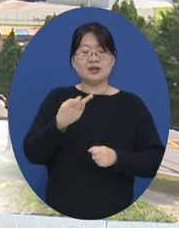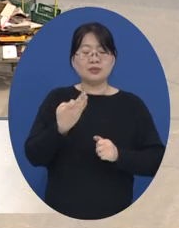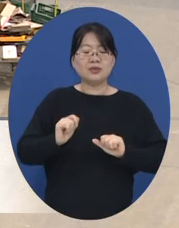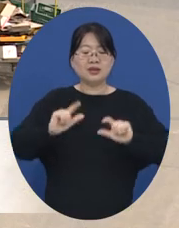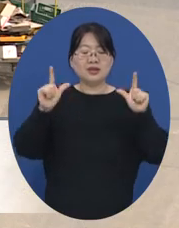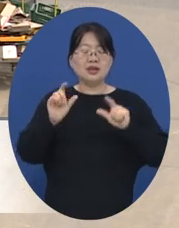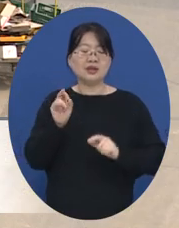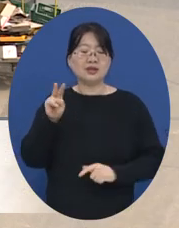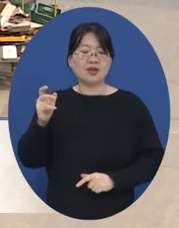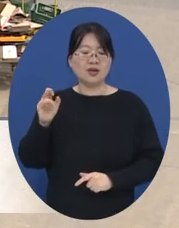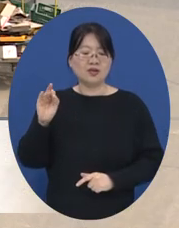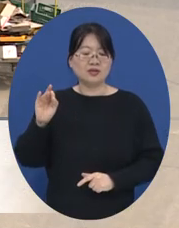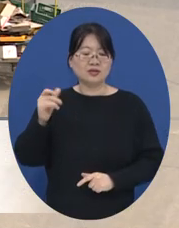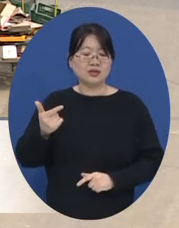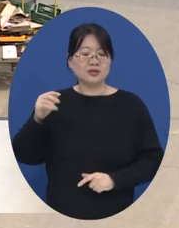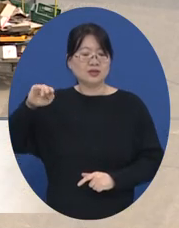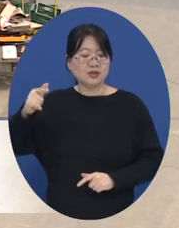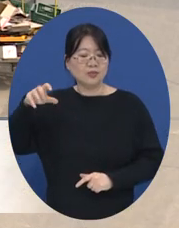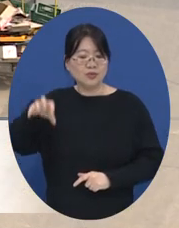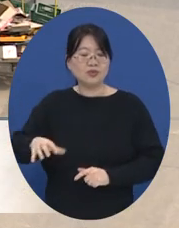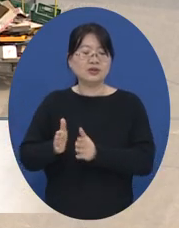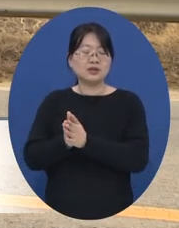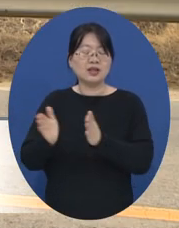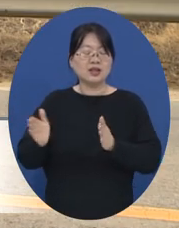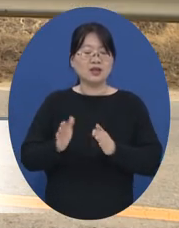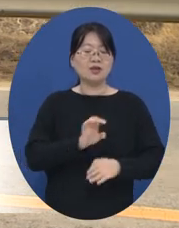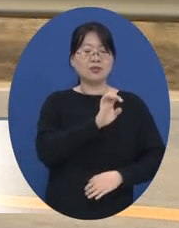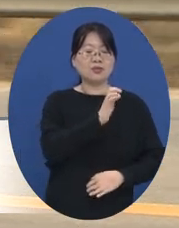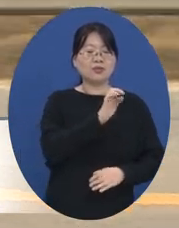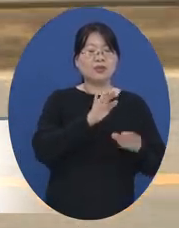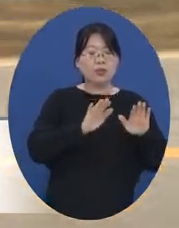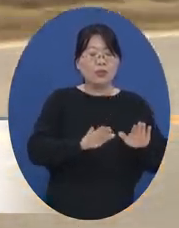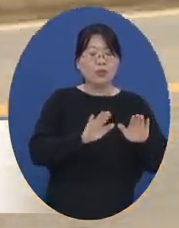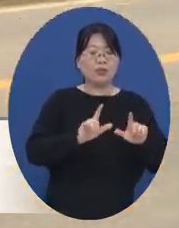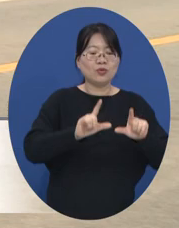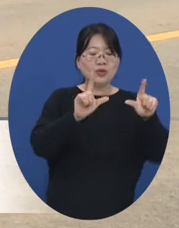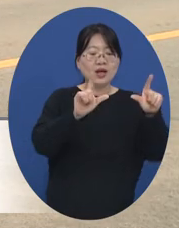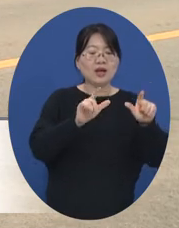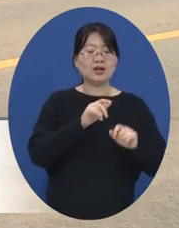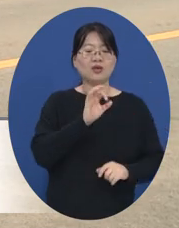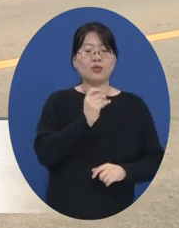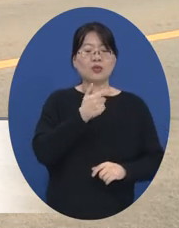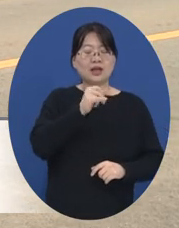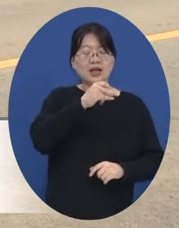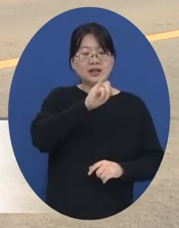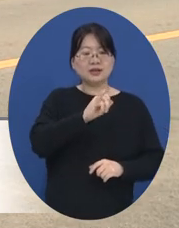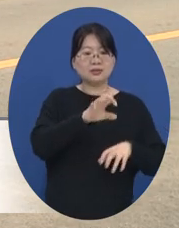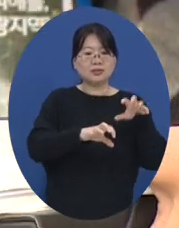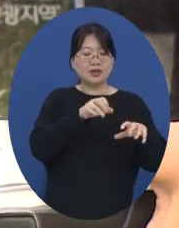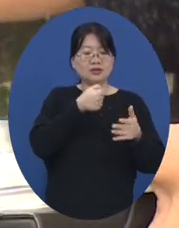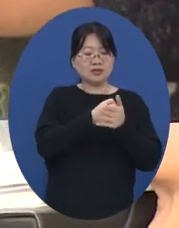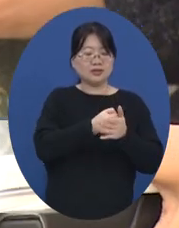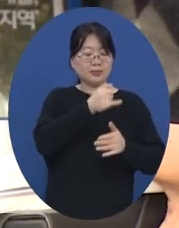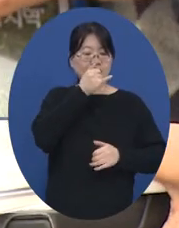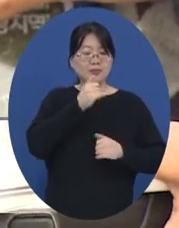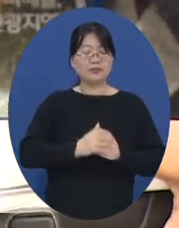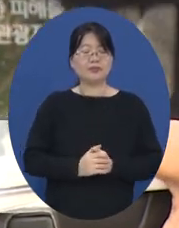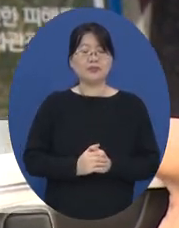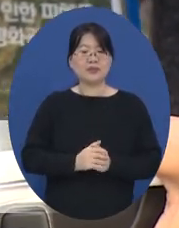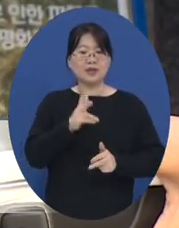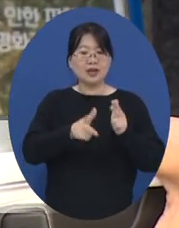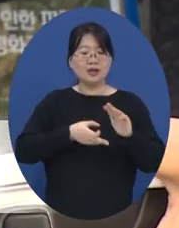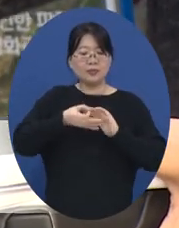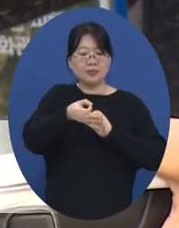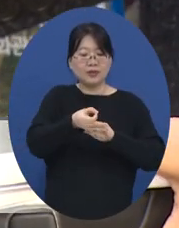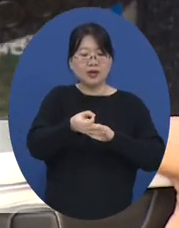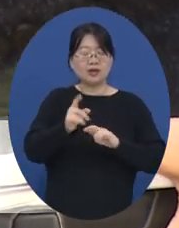마을을 시작으로 지난해 양주시 봉암 미 올해는 포천시 창수면 오가리 마을이 선정됐습니다 사업비로